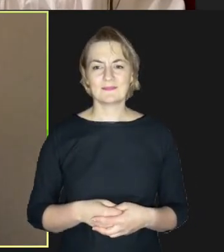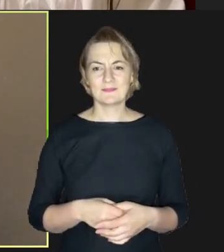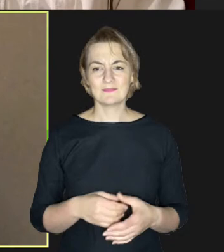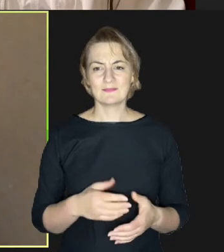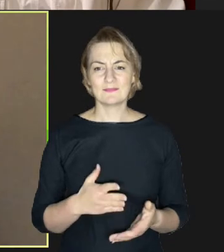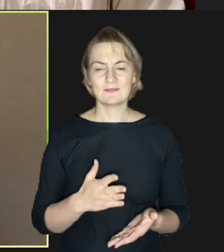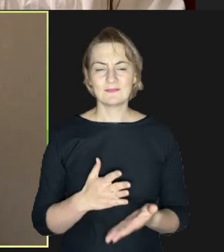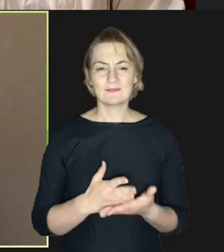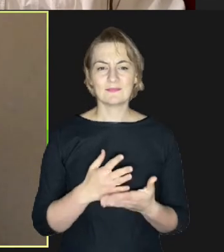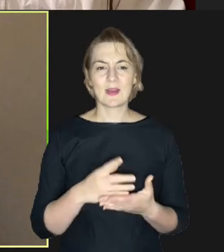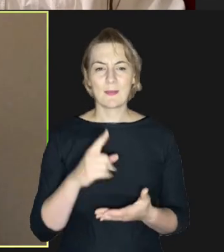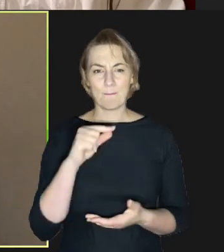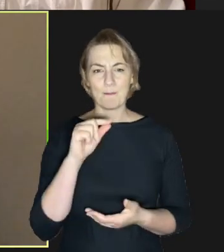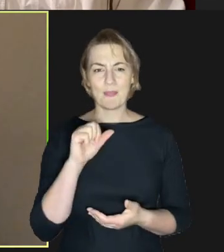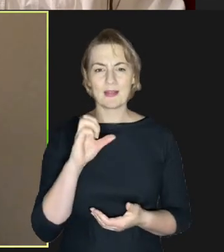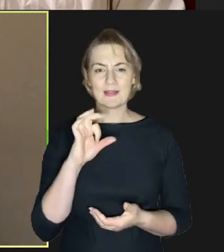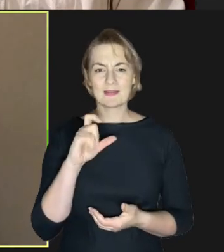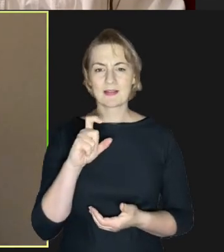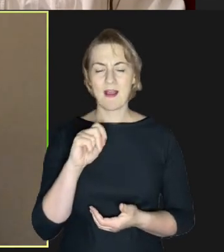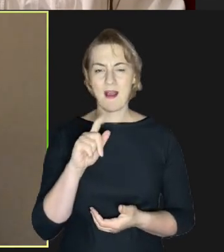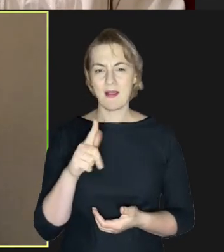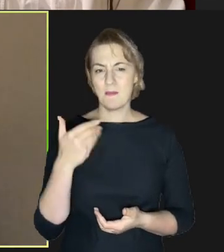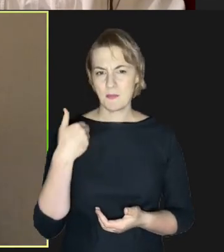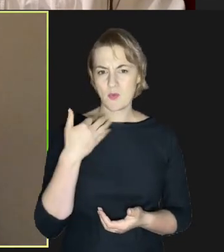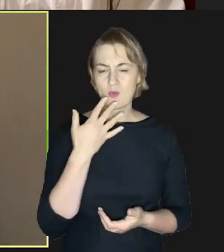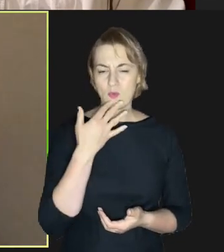Pascal też powiedział dawno temu, że